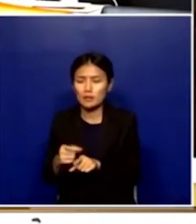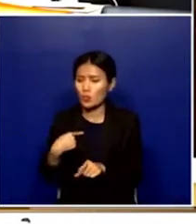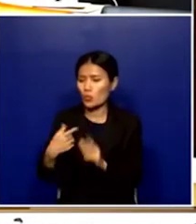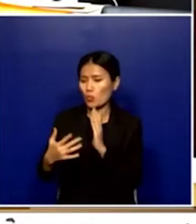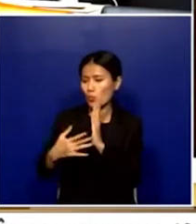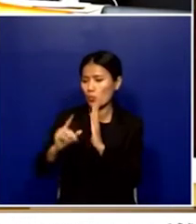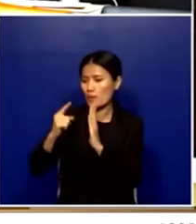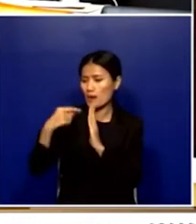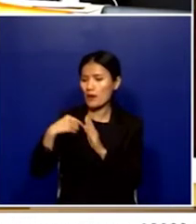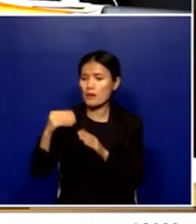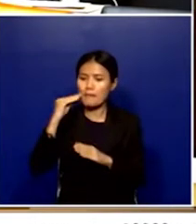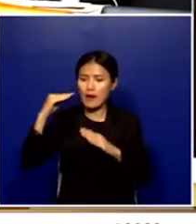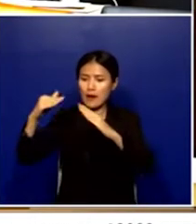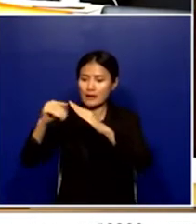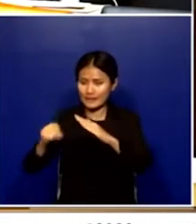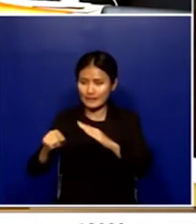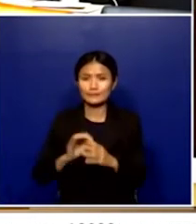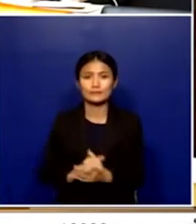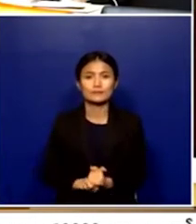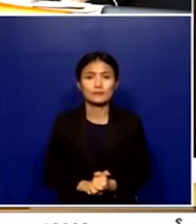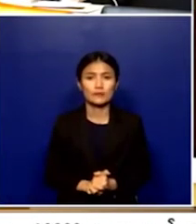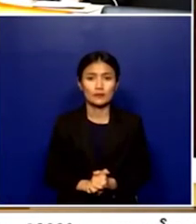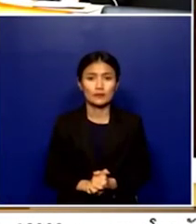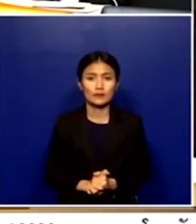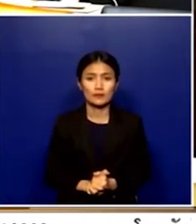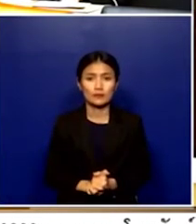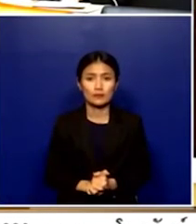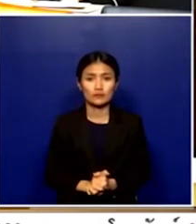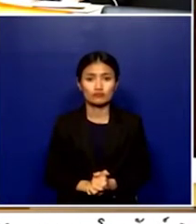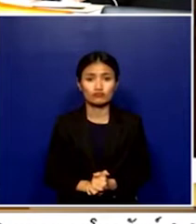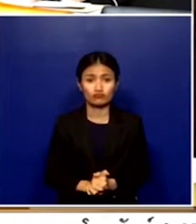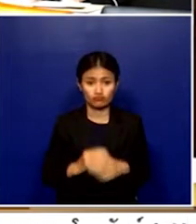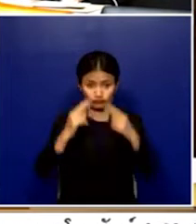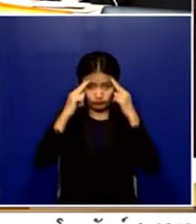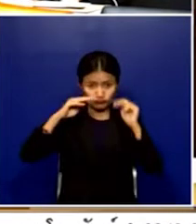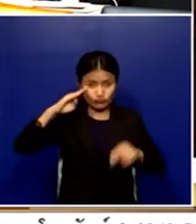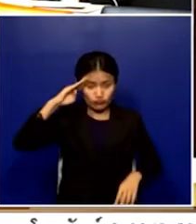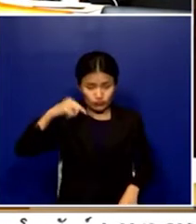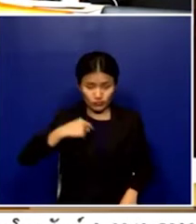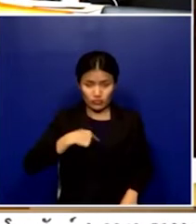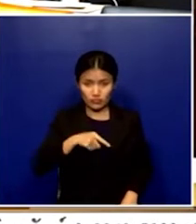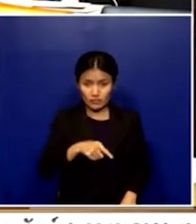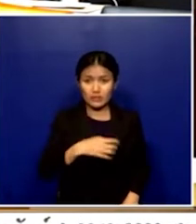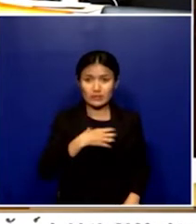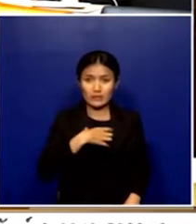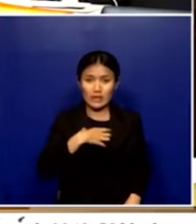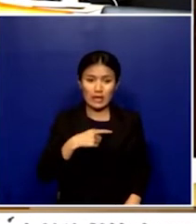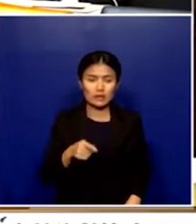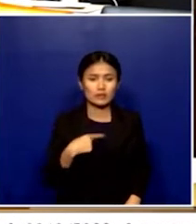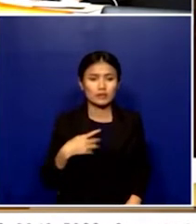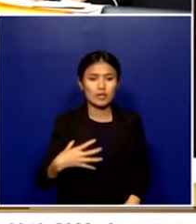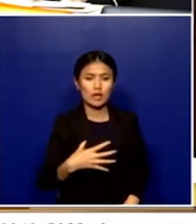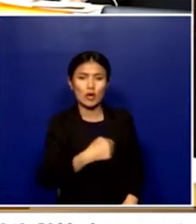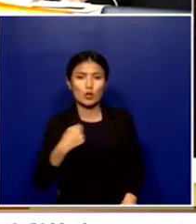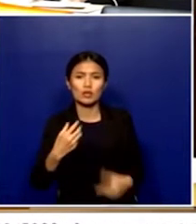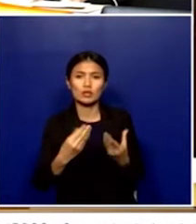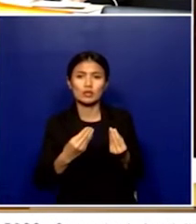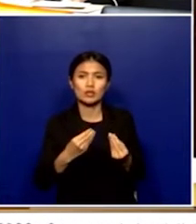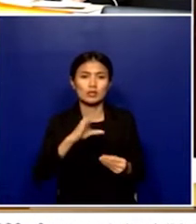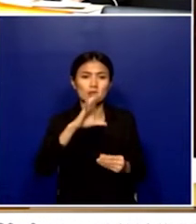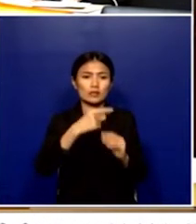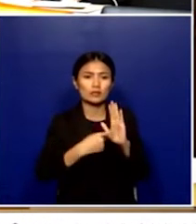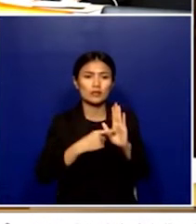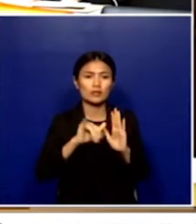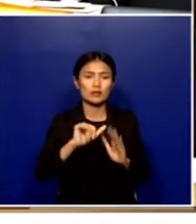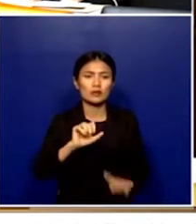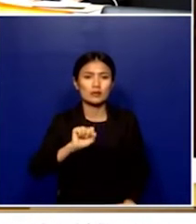ยคนเ eruption ต้กพื้นที่ของคนเองชัยยฐิทISS ที่หยุดครองอยู่เรา 1 ลIF ติดกันคืนเพื่อที่จะท